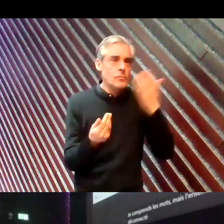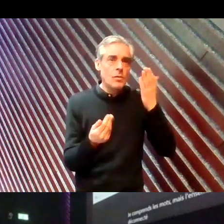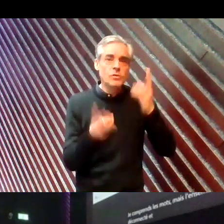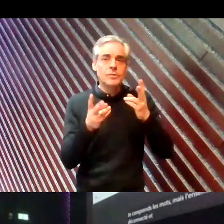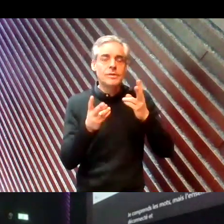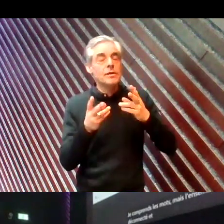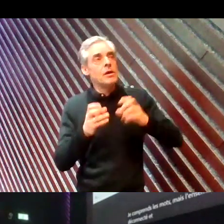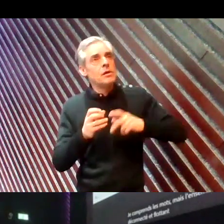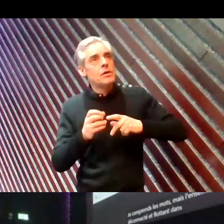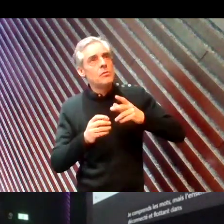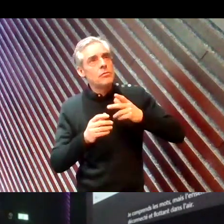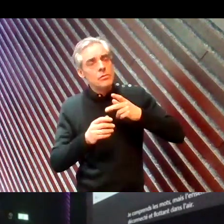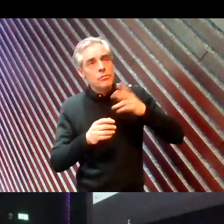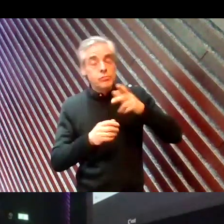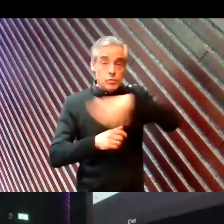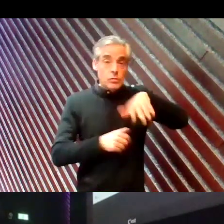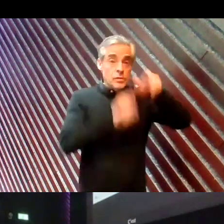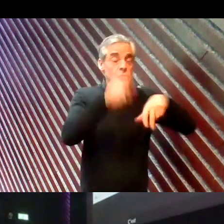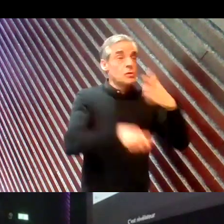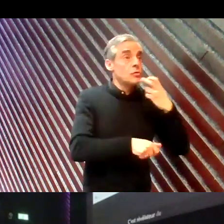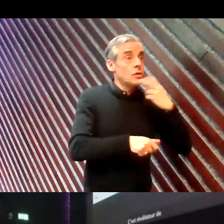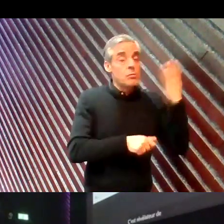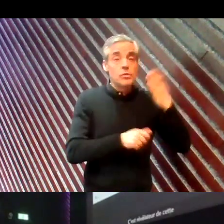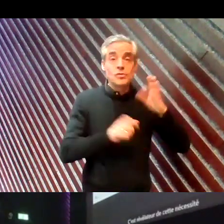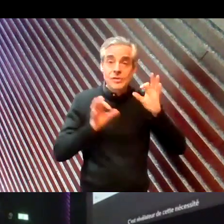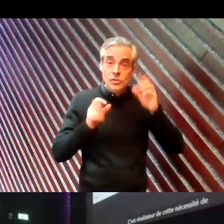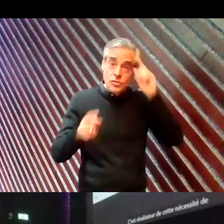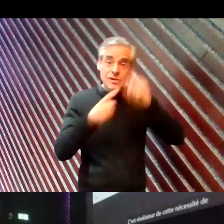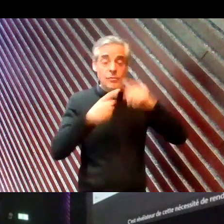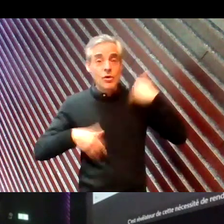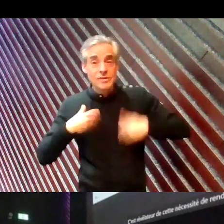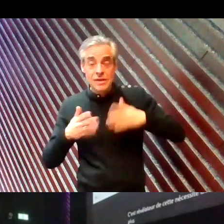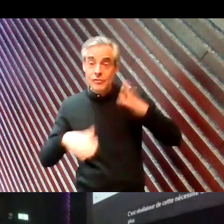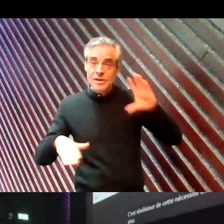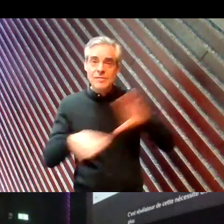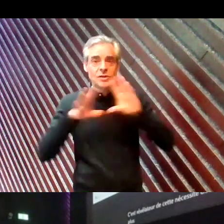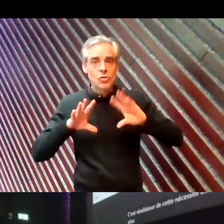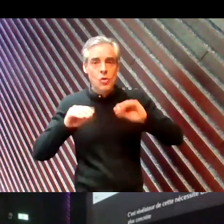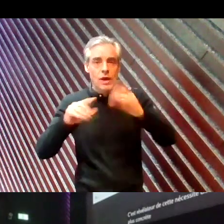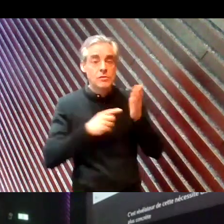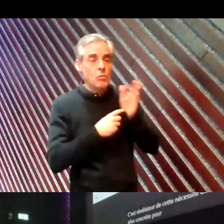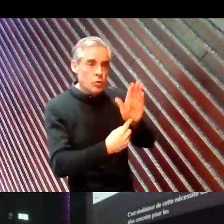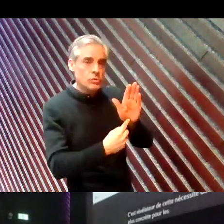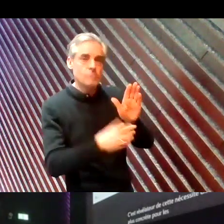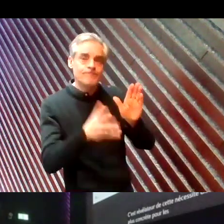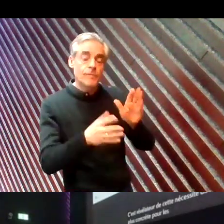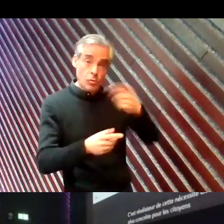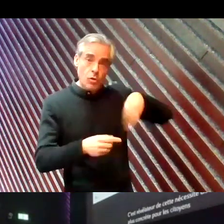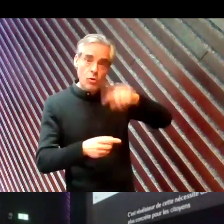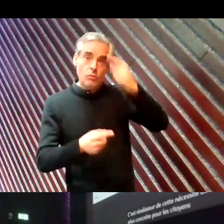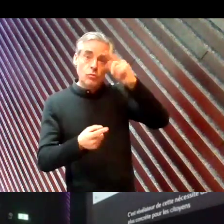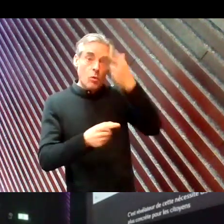pense, de rendre beaucoup plus concret pour les citoyens le sujet du handicap en général, afin que les citoyens s'emparent du